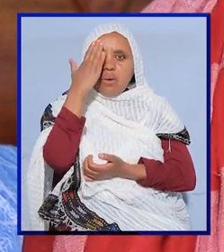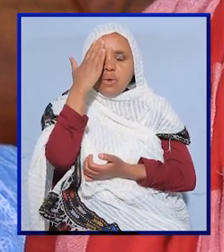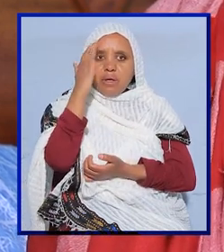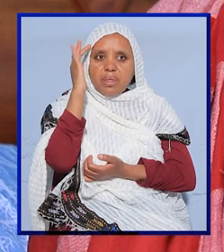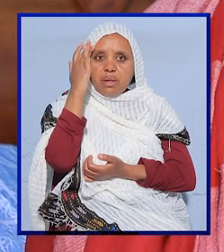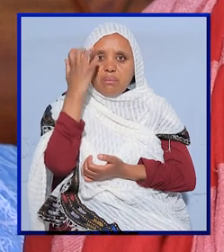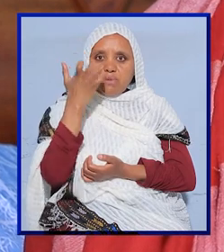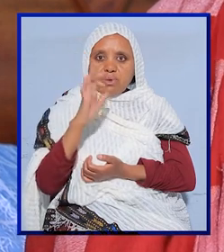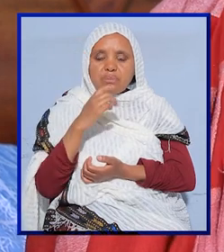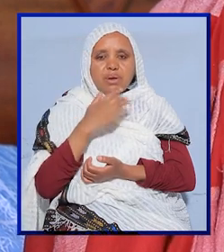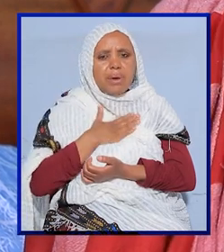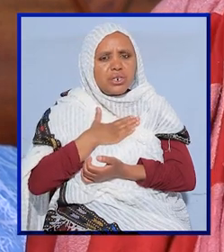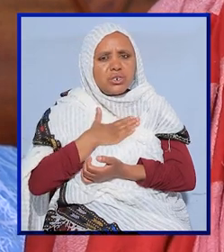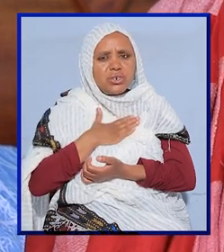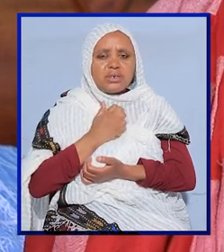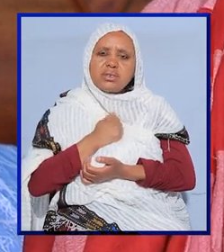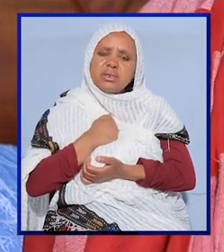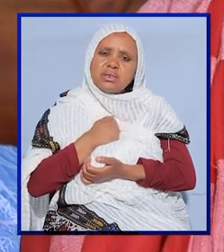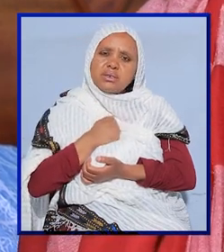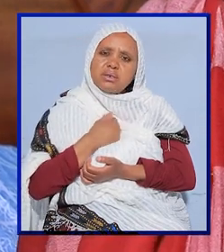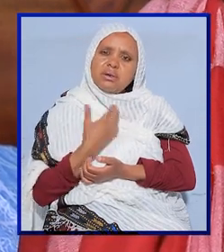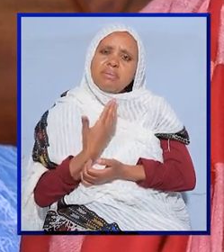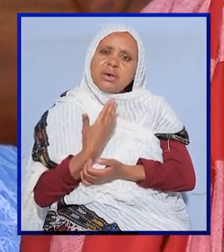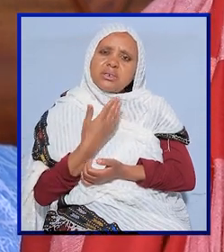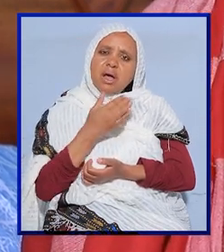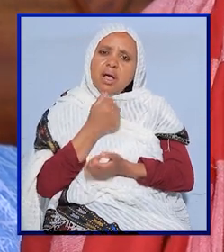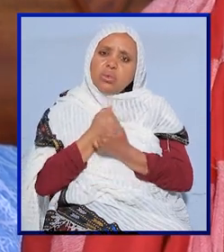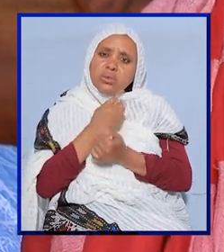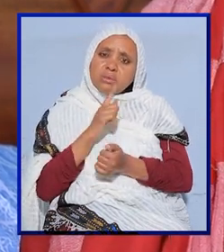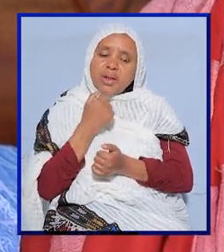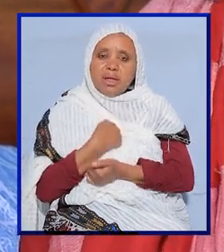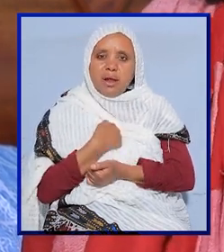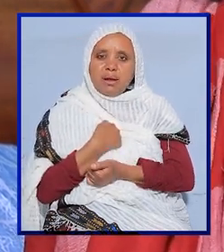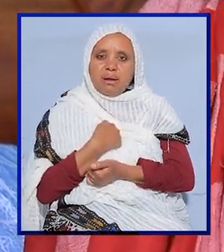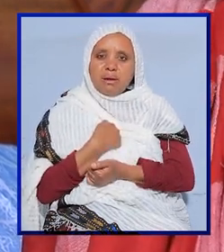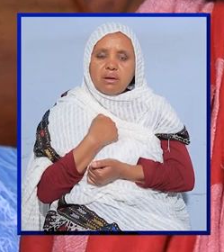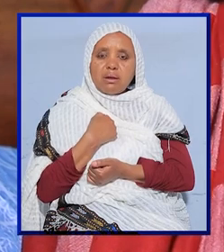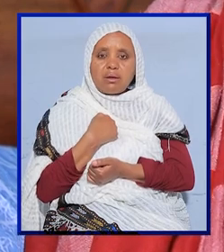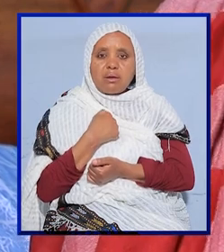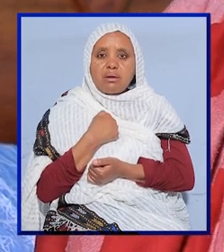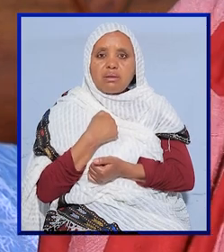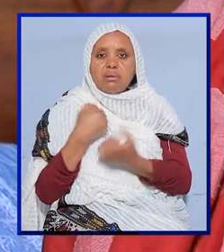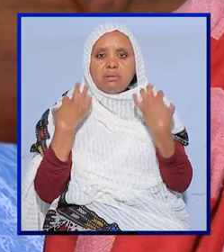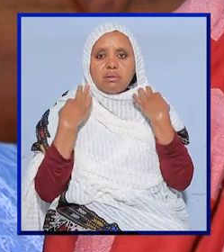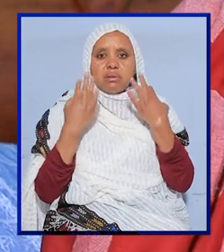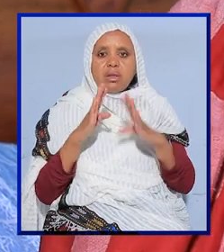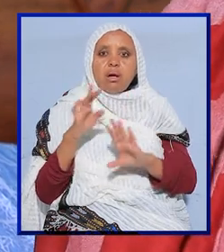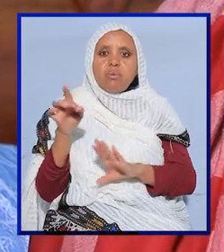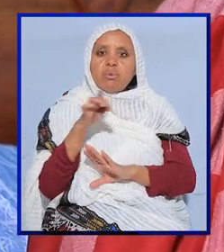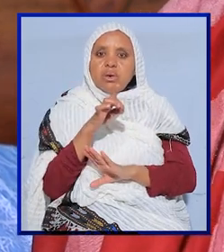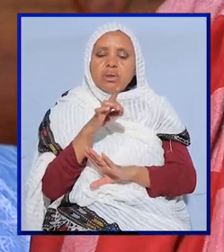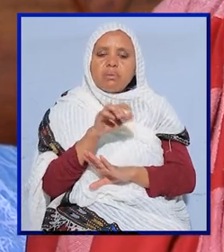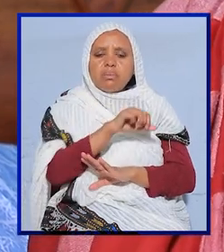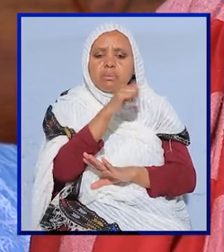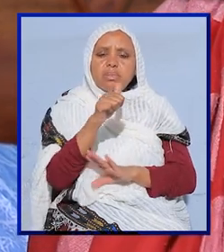እኔ አውቄ መታመም አልፈልግ። እባክሽ ዘኝልኝ፣ ውሃ ትኪ አትውጭ ምናምን ይላል እንጂ ጤነኛ